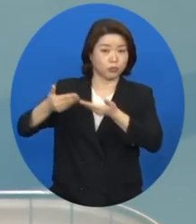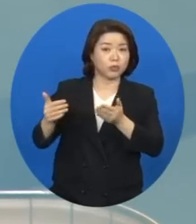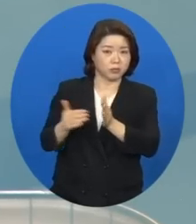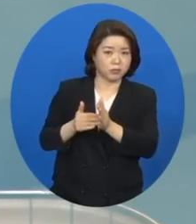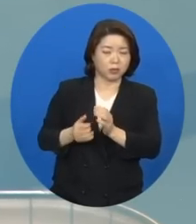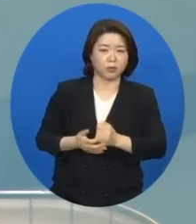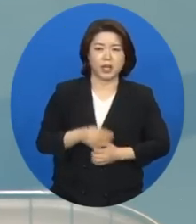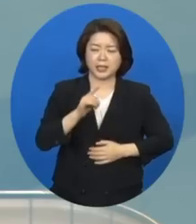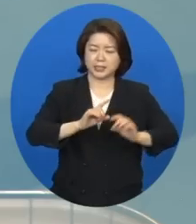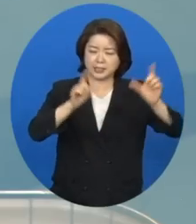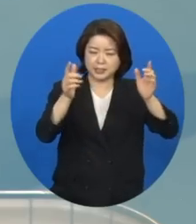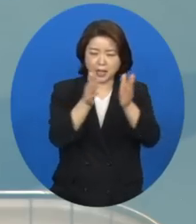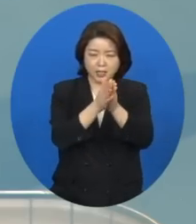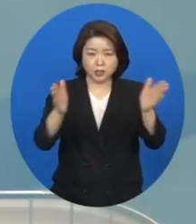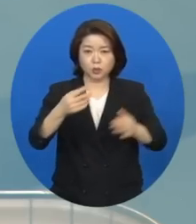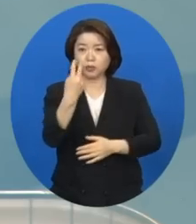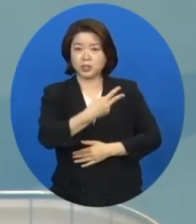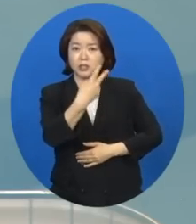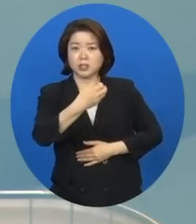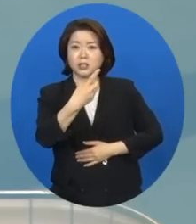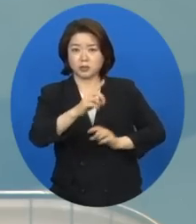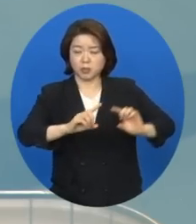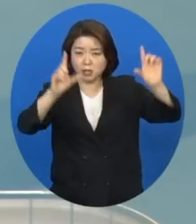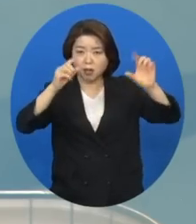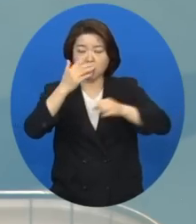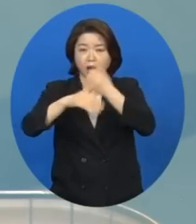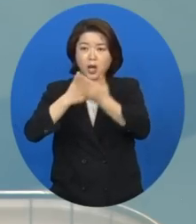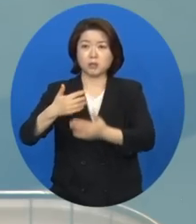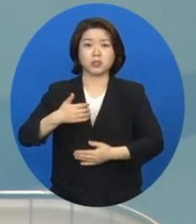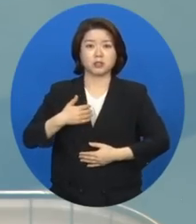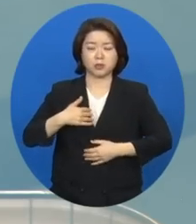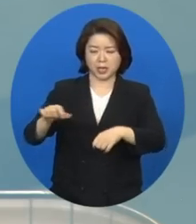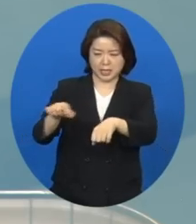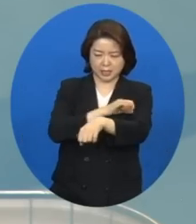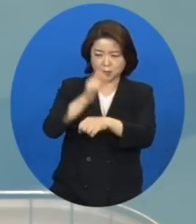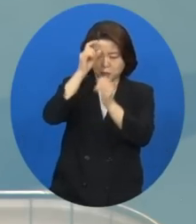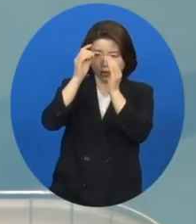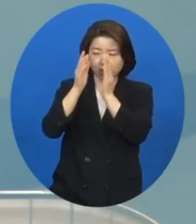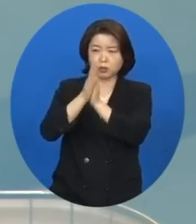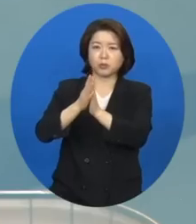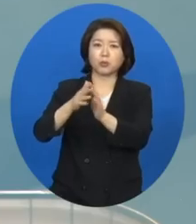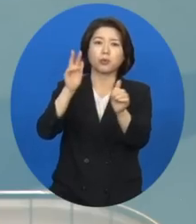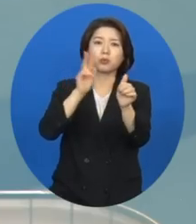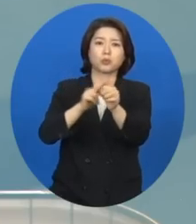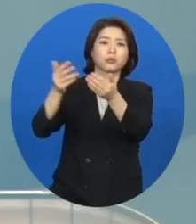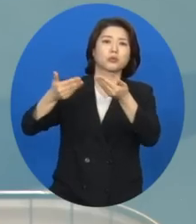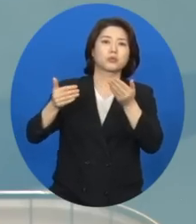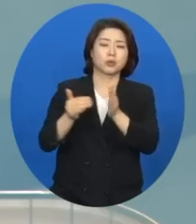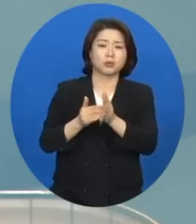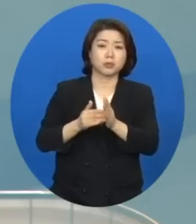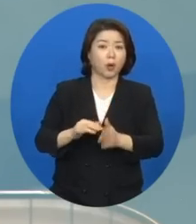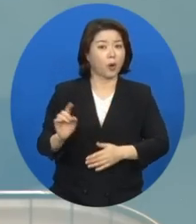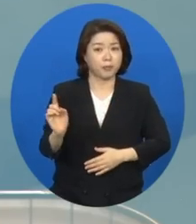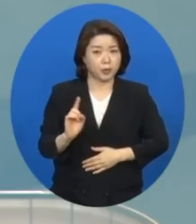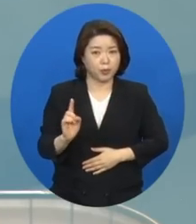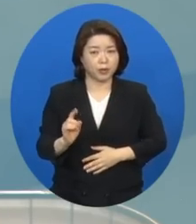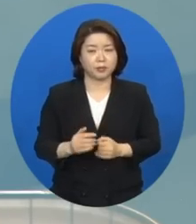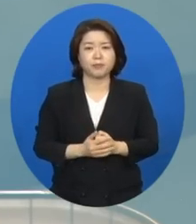그날을 시작으로 2021년 하나님은 저에게 특별한 기도를 도전하셨습니다. 그 기도가 어떤